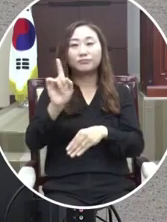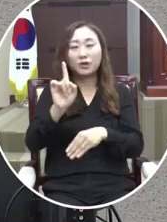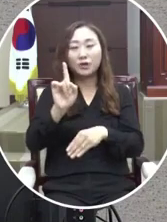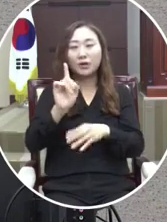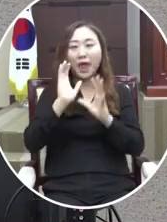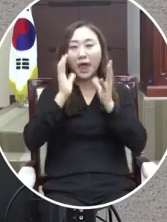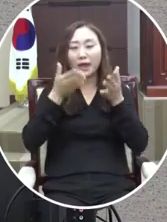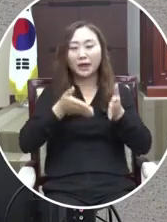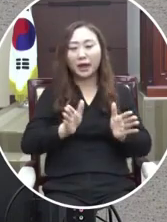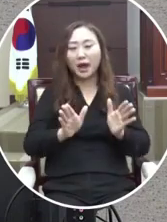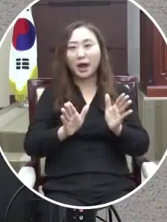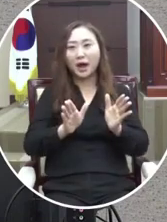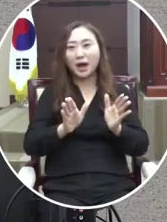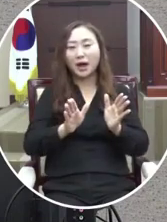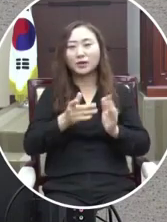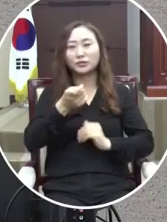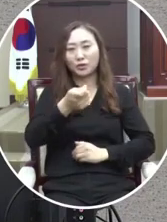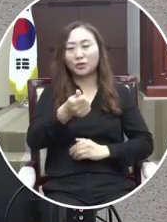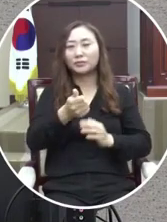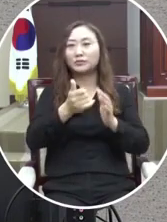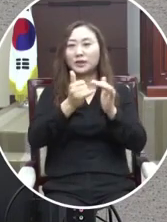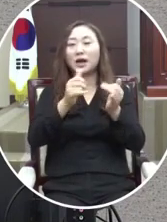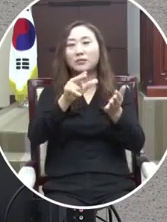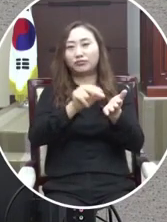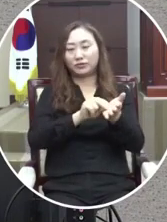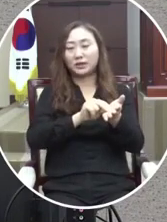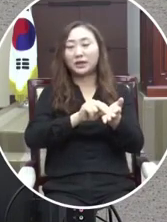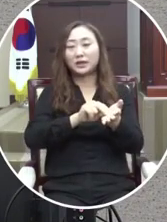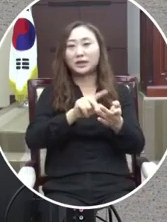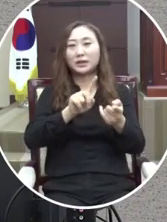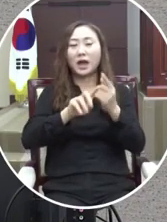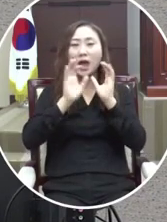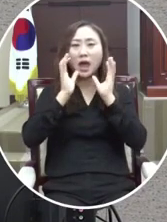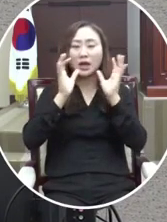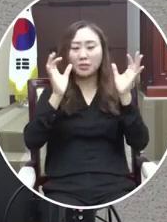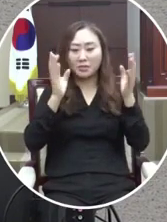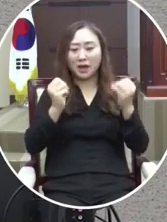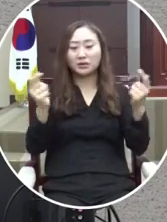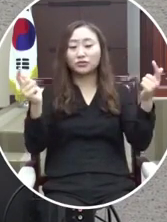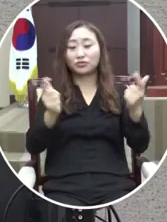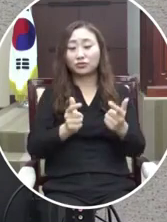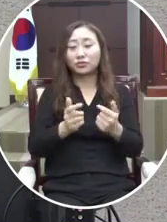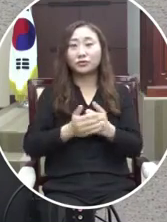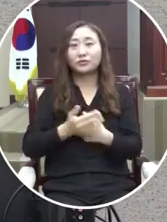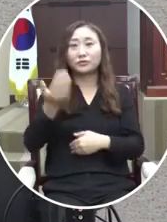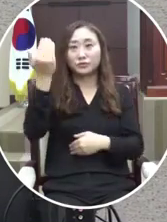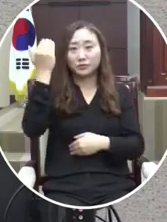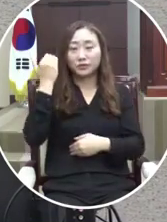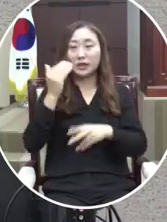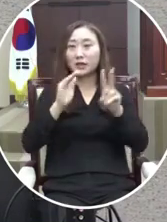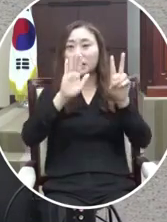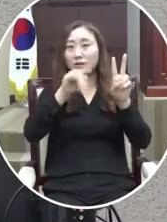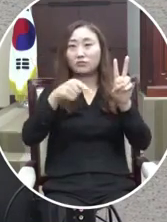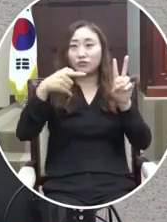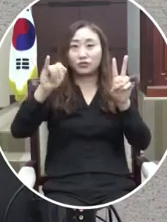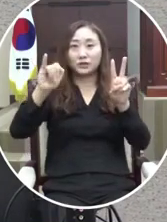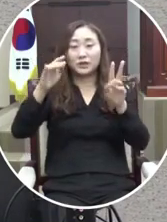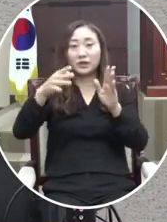관해 이야기해보겠습니다. 아이가 사라지고 있습니다. 지난 2분기 학계